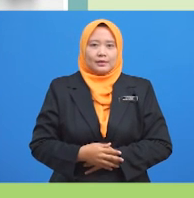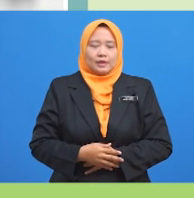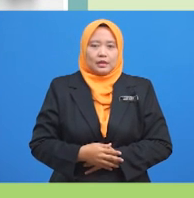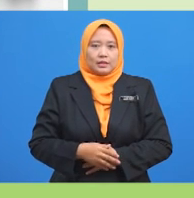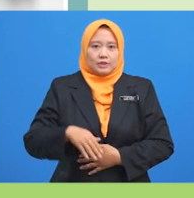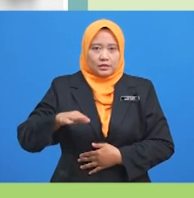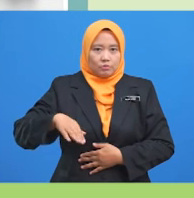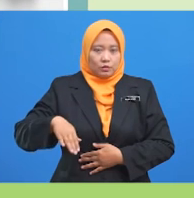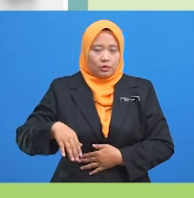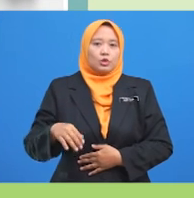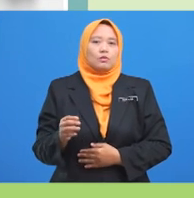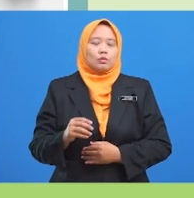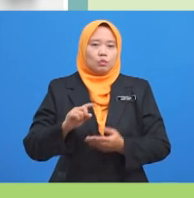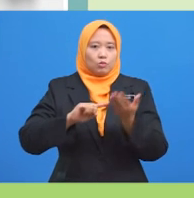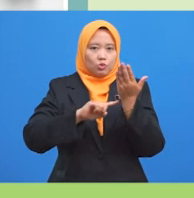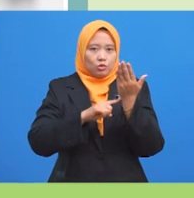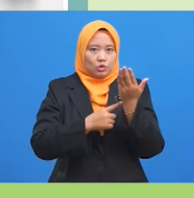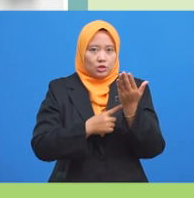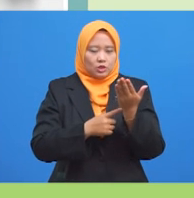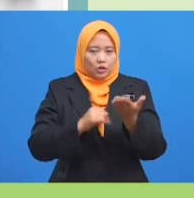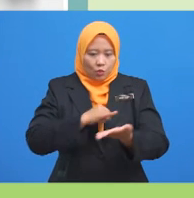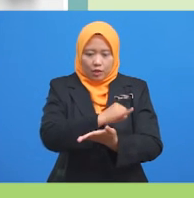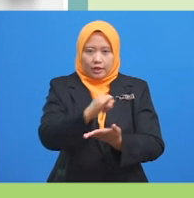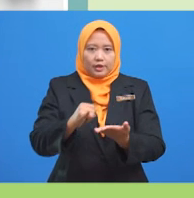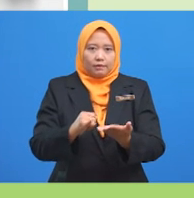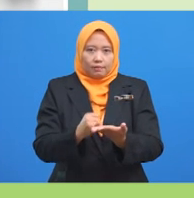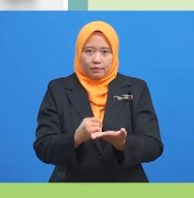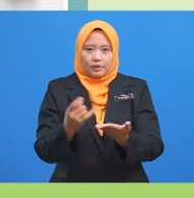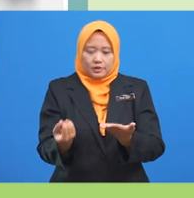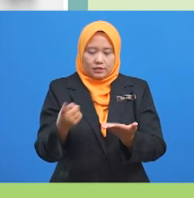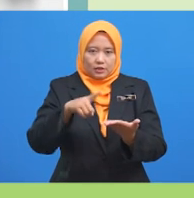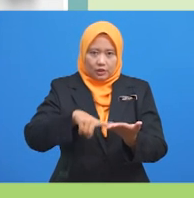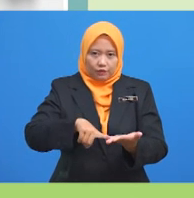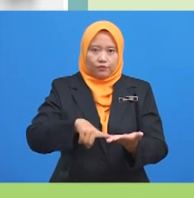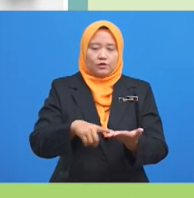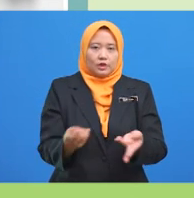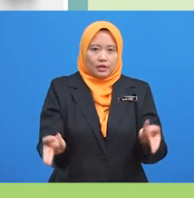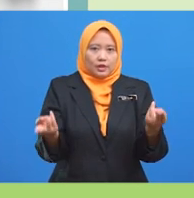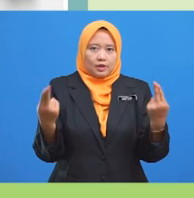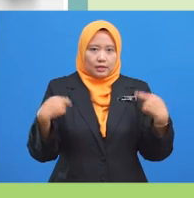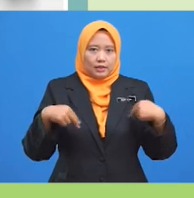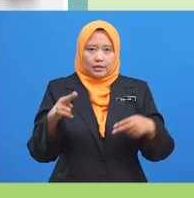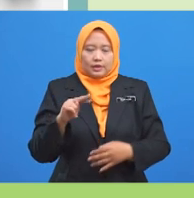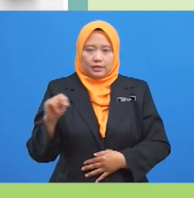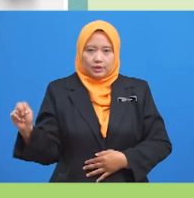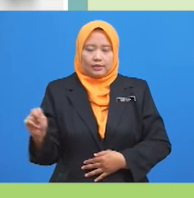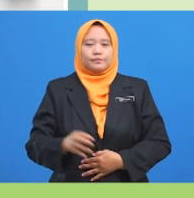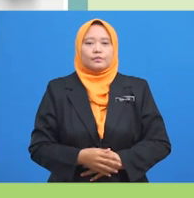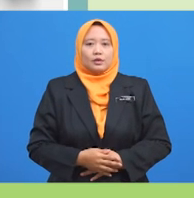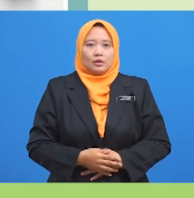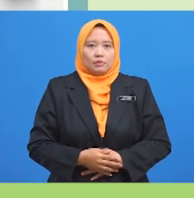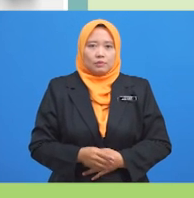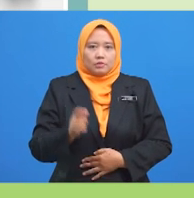imbas kod QR pada paparan untuk daftar kehadiran. Sila lengkapkan borang pendaftaran